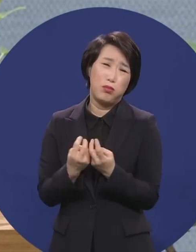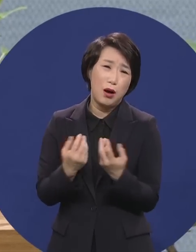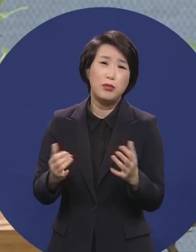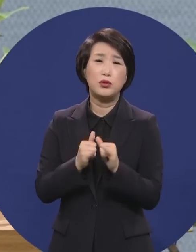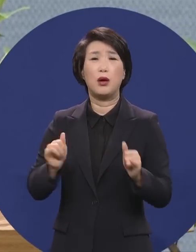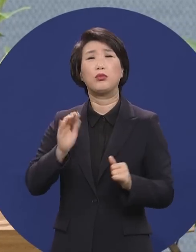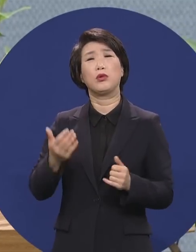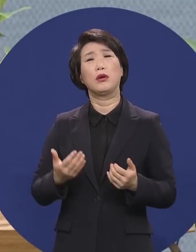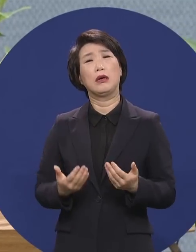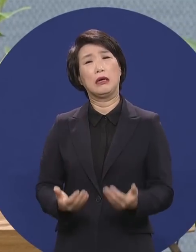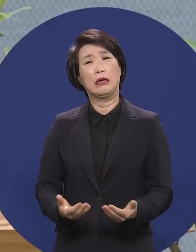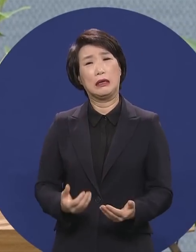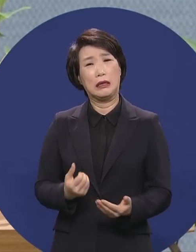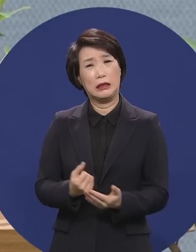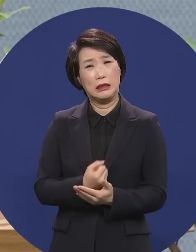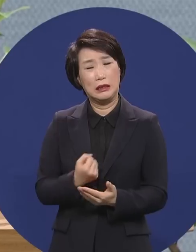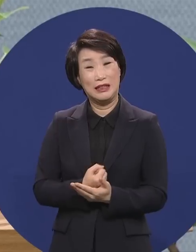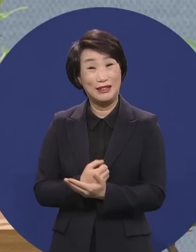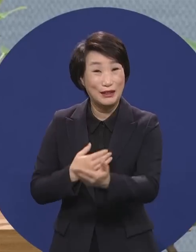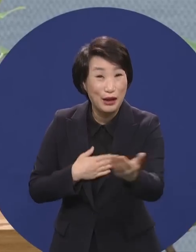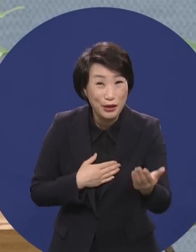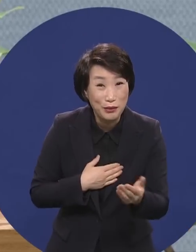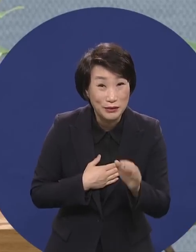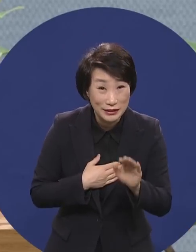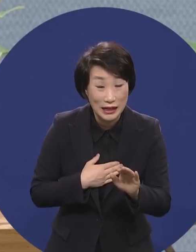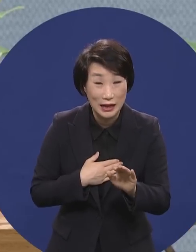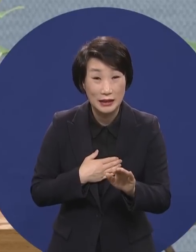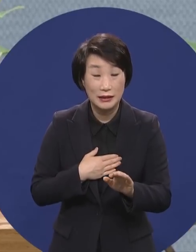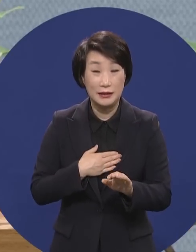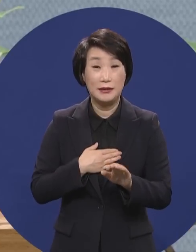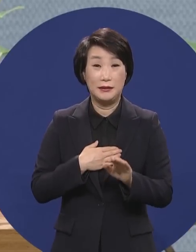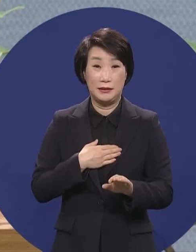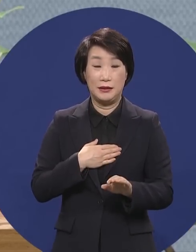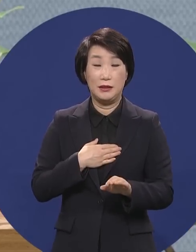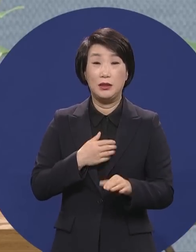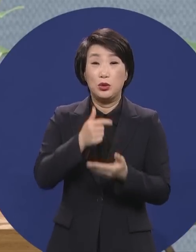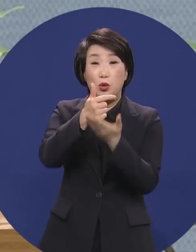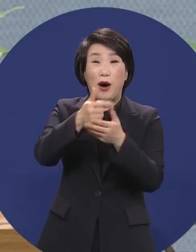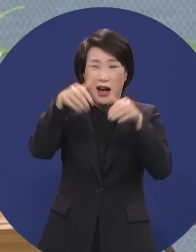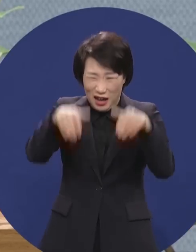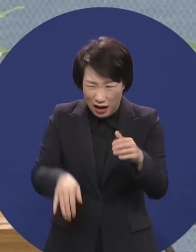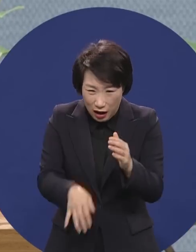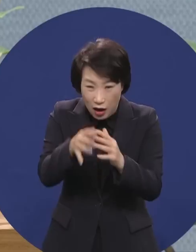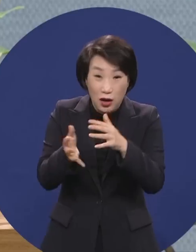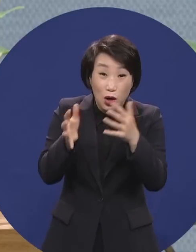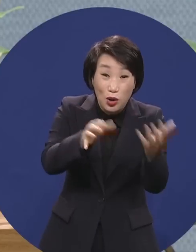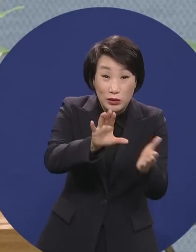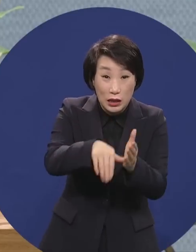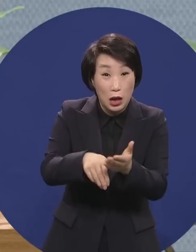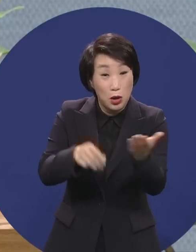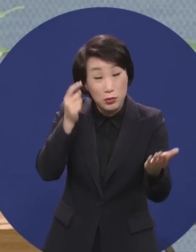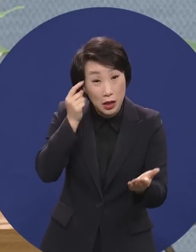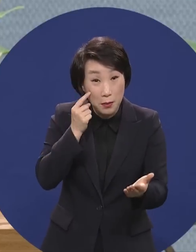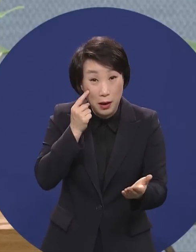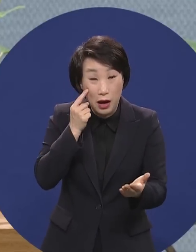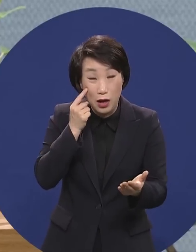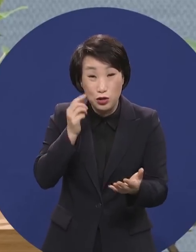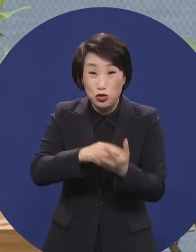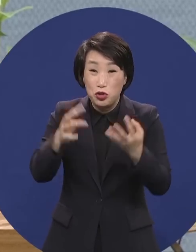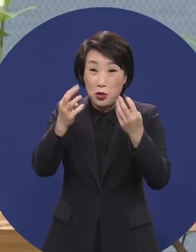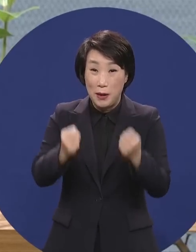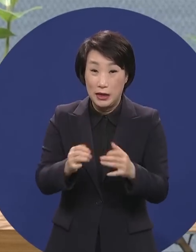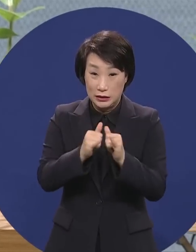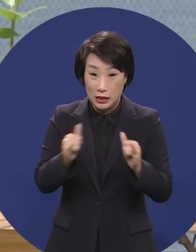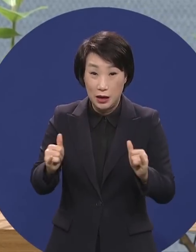자가 되고 말아버렸습니다. 여러분, 그래서 노아의 홍수 때도 그렇게